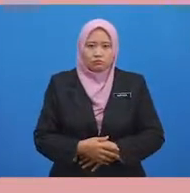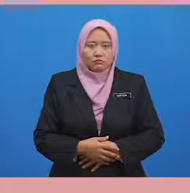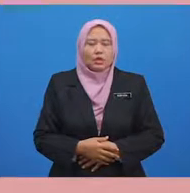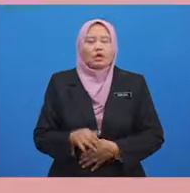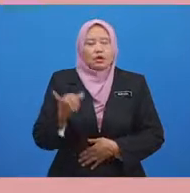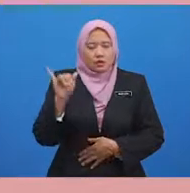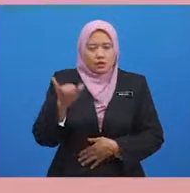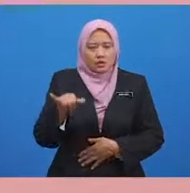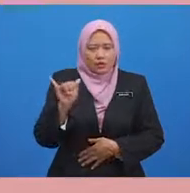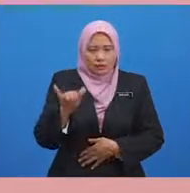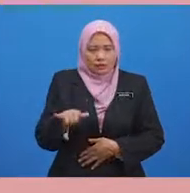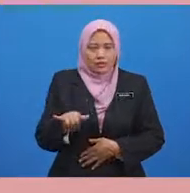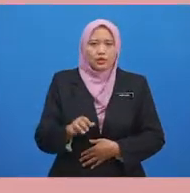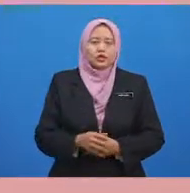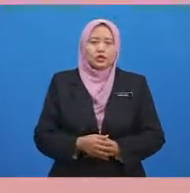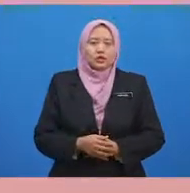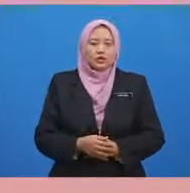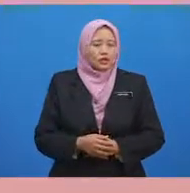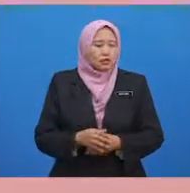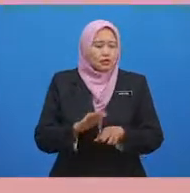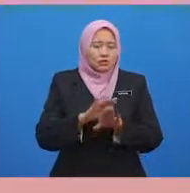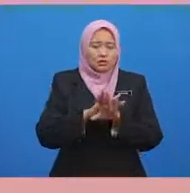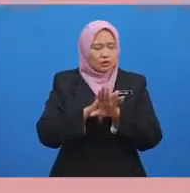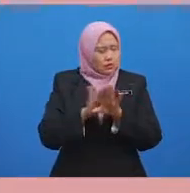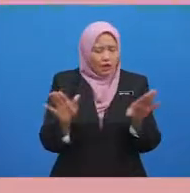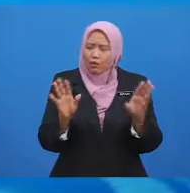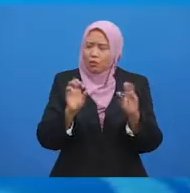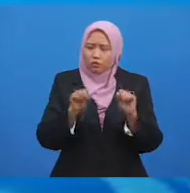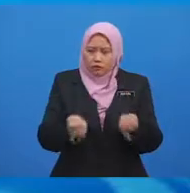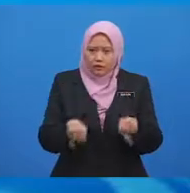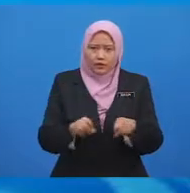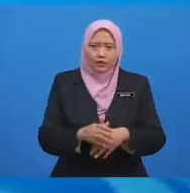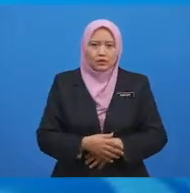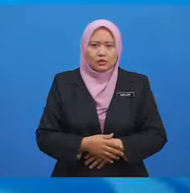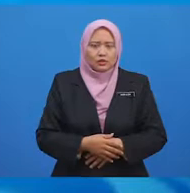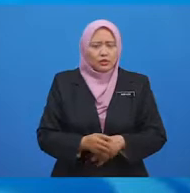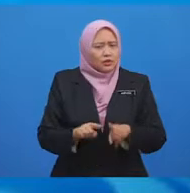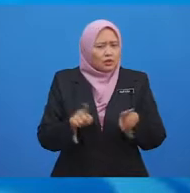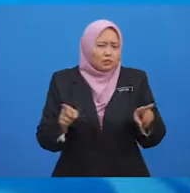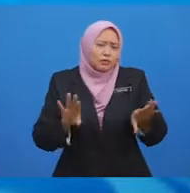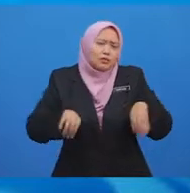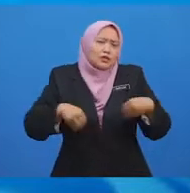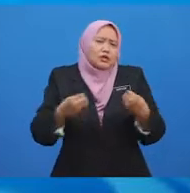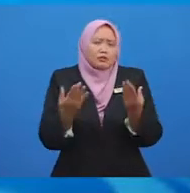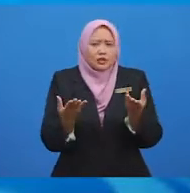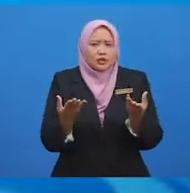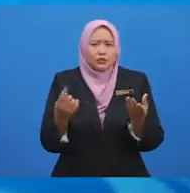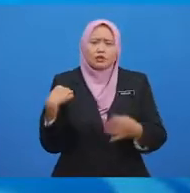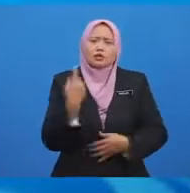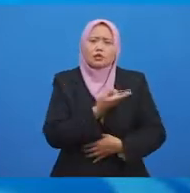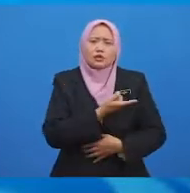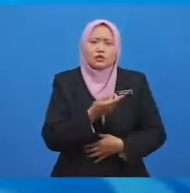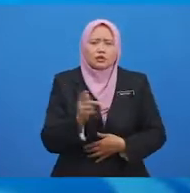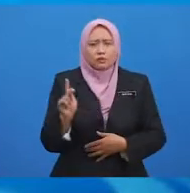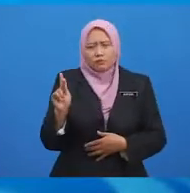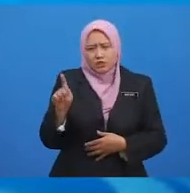Ya, sudah pasti jawapannya tidak. Tapi bagaimana kita nak